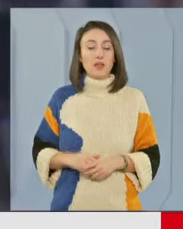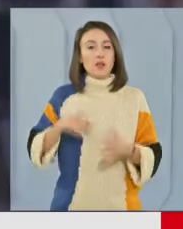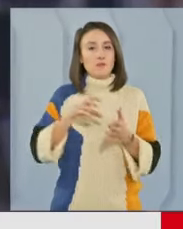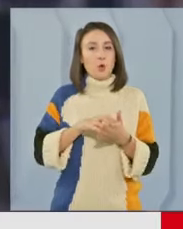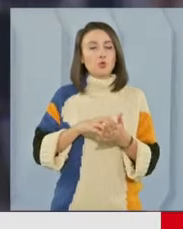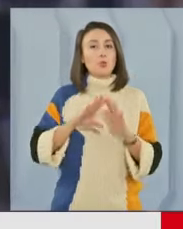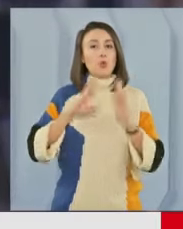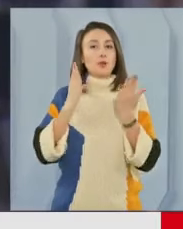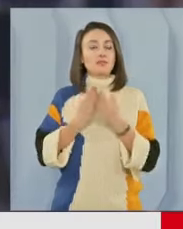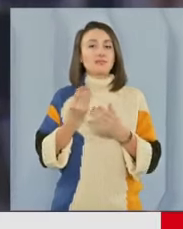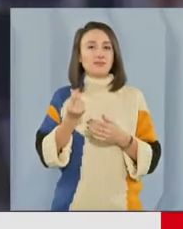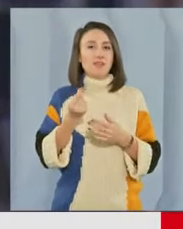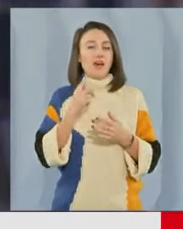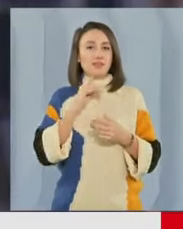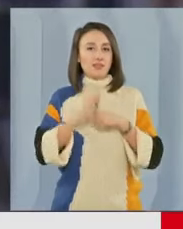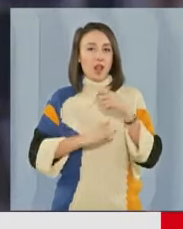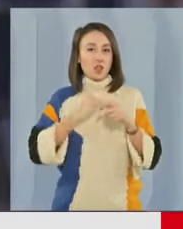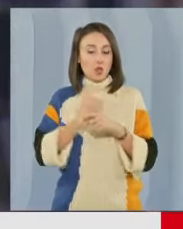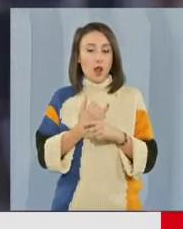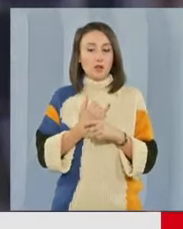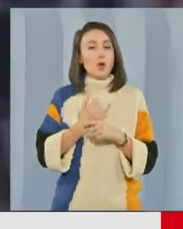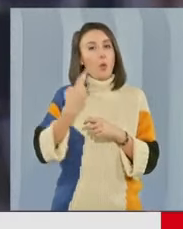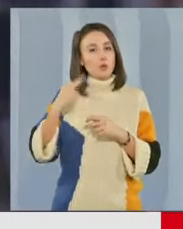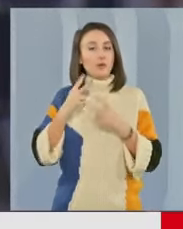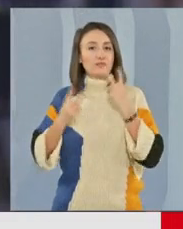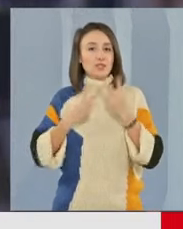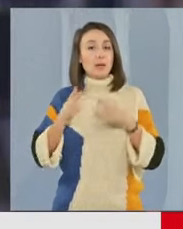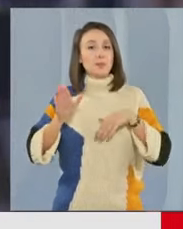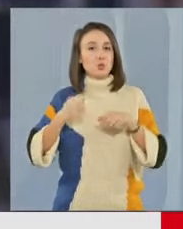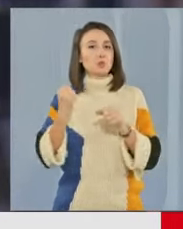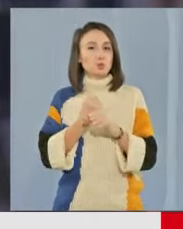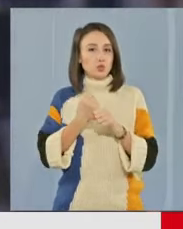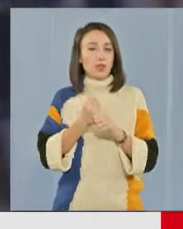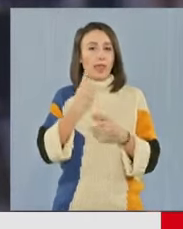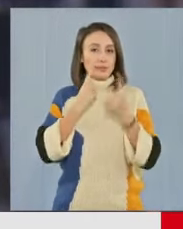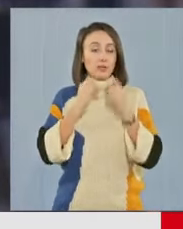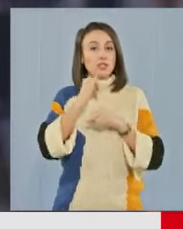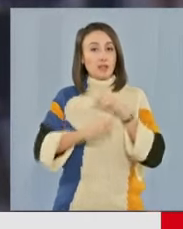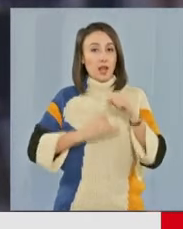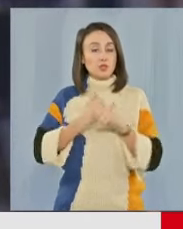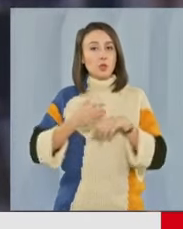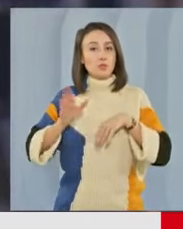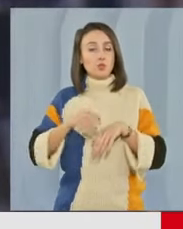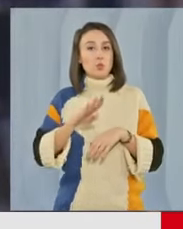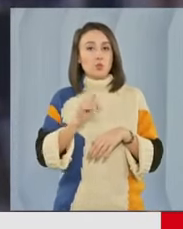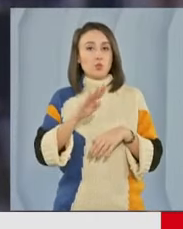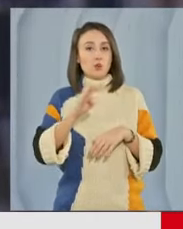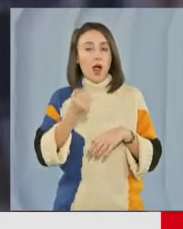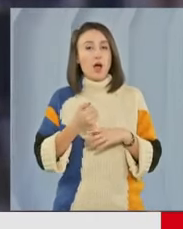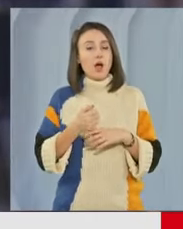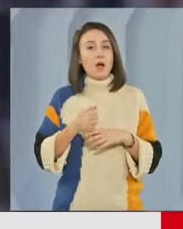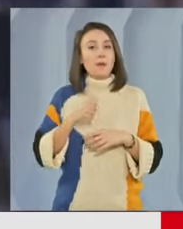Fondul Monetar Internațional continuă vizita în țara noastră și au fost discuții la Ministerul Muncii între experții internaționali și ministrul Simona Bucura